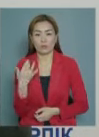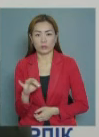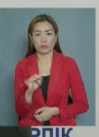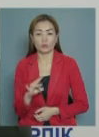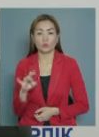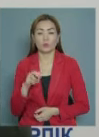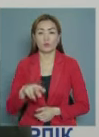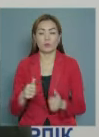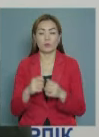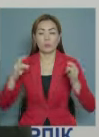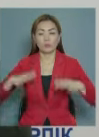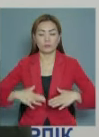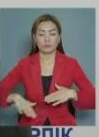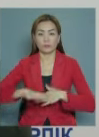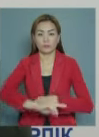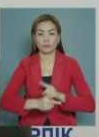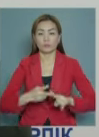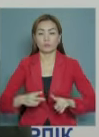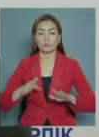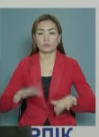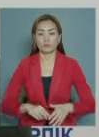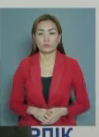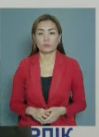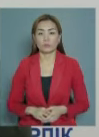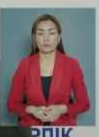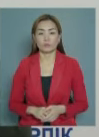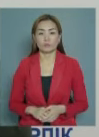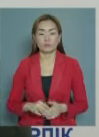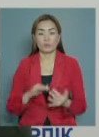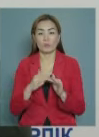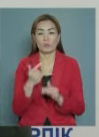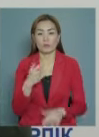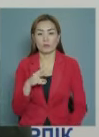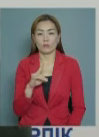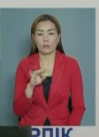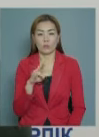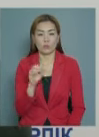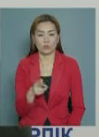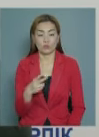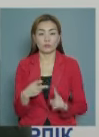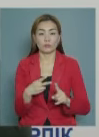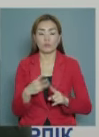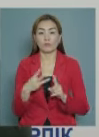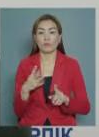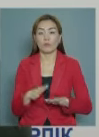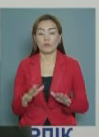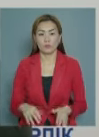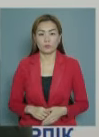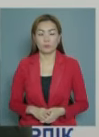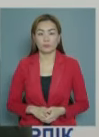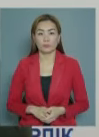Орал ресторанының тұсында, екінші орын бізде тұрғындар қалашығы маңында, және үшінші орын